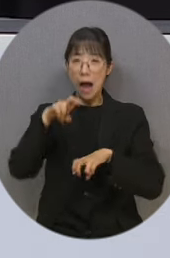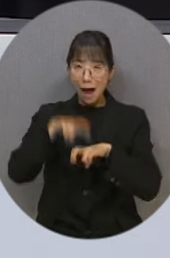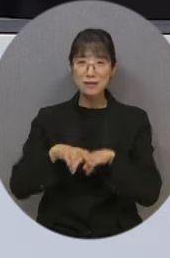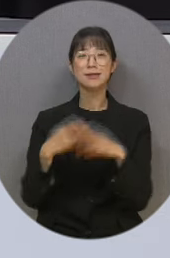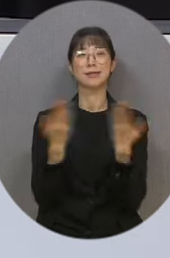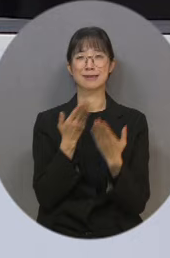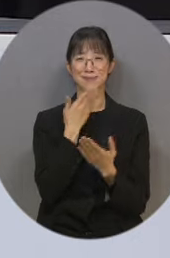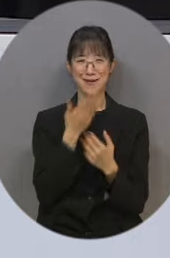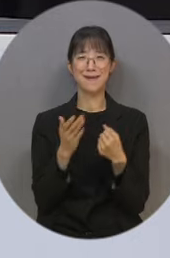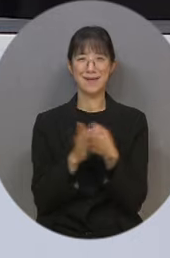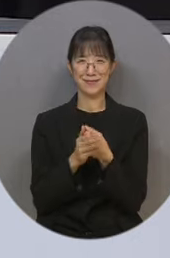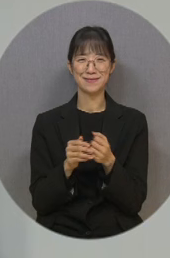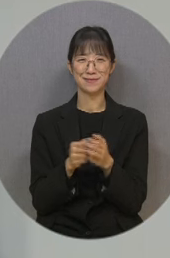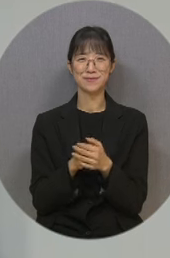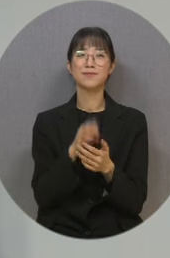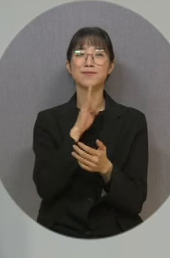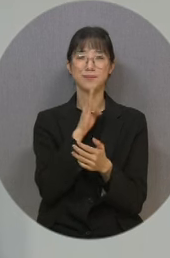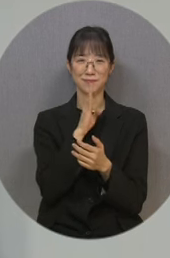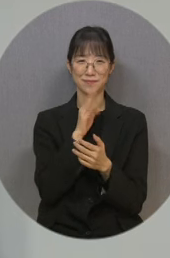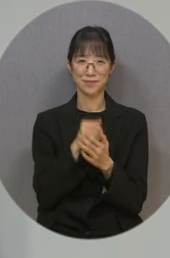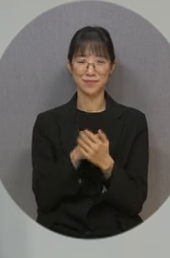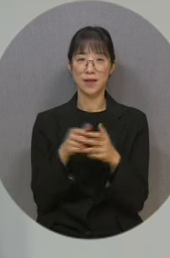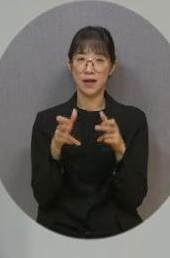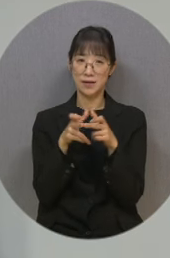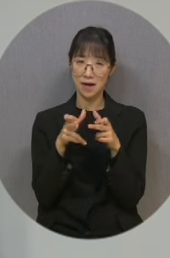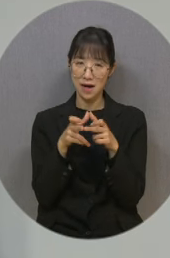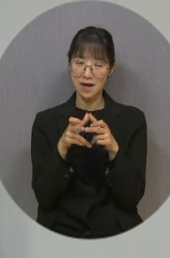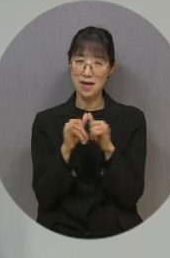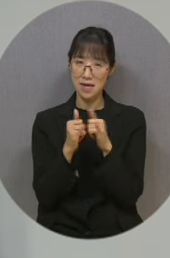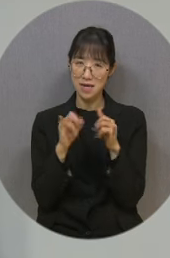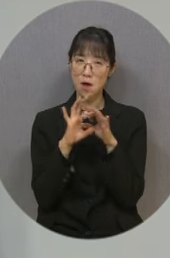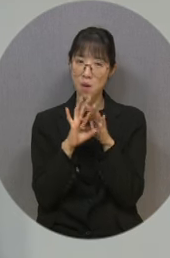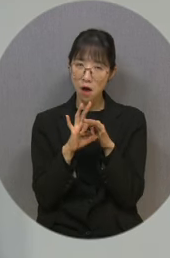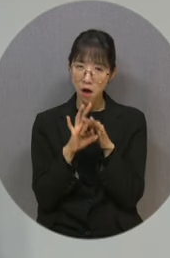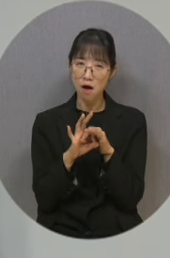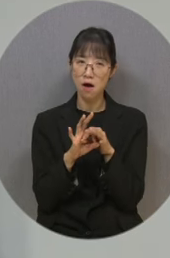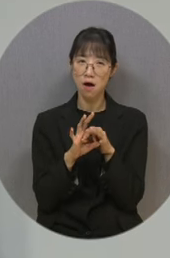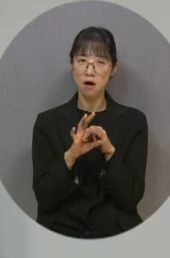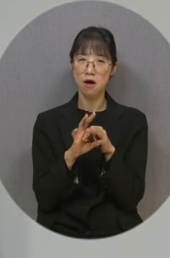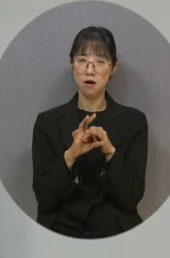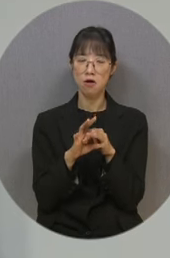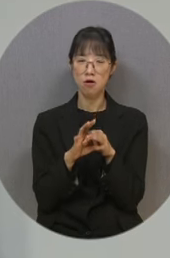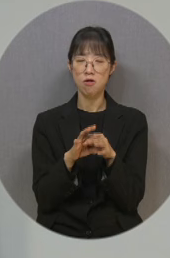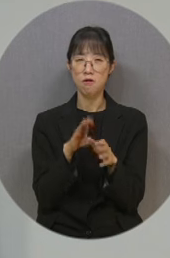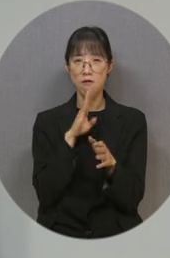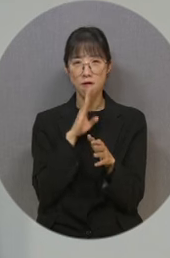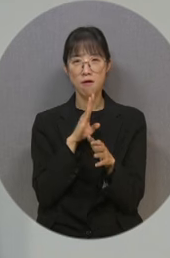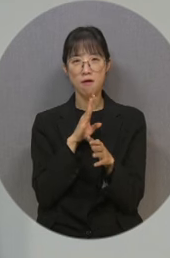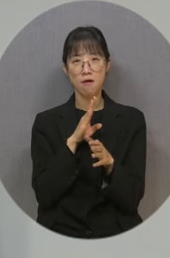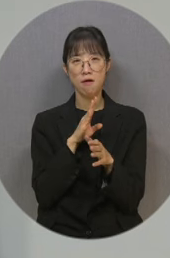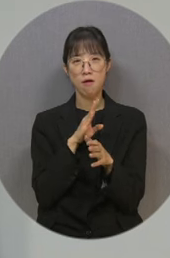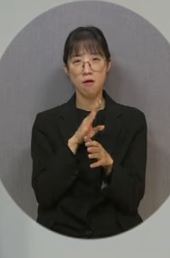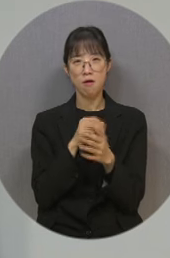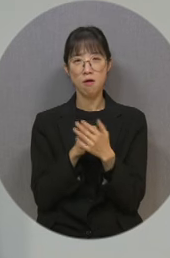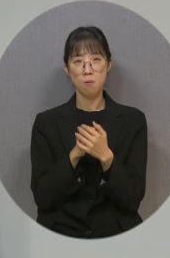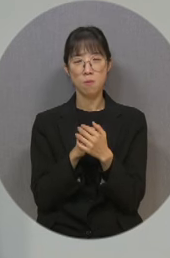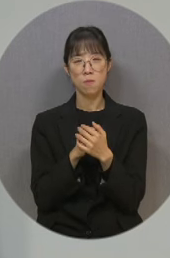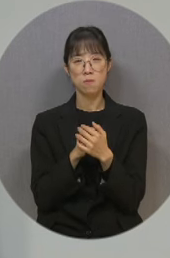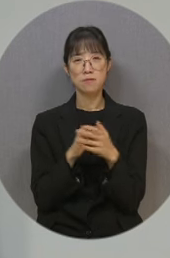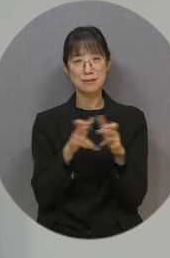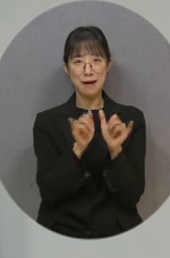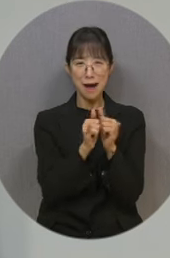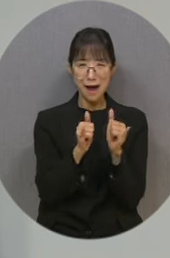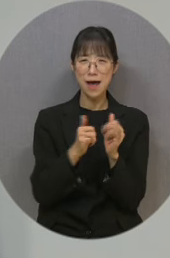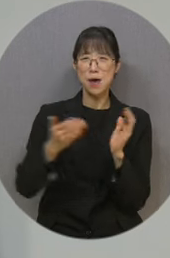일이잖아요 그래서 굉장히 그 장애인과 관련된 굉장히 적 뭐랄까요 장애인의